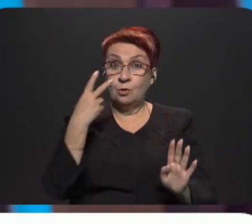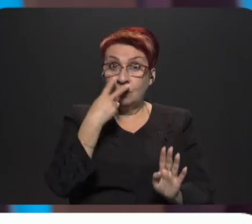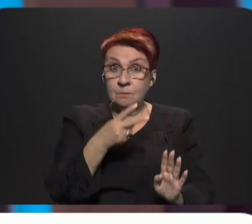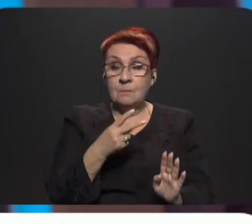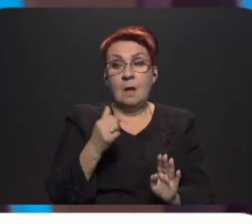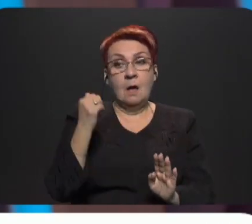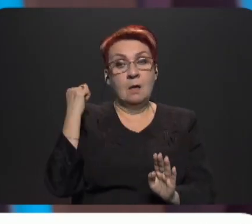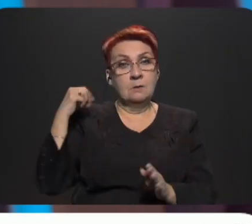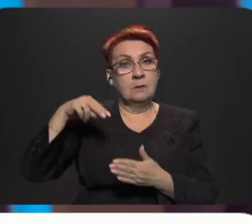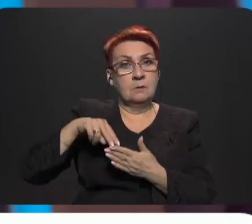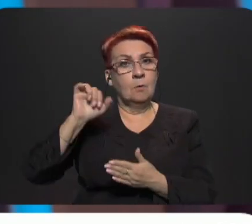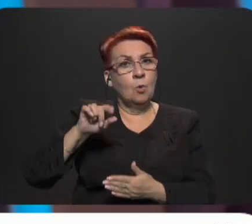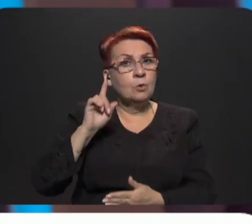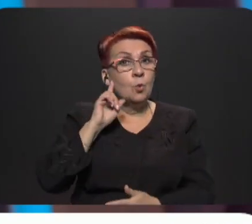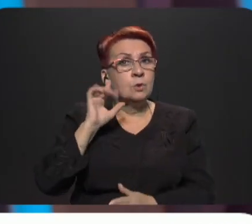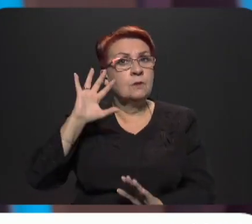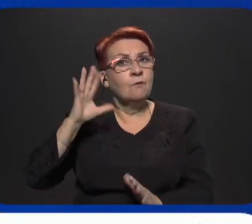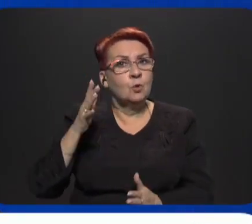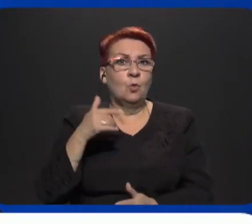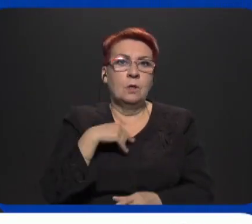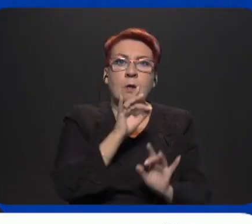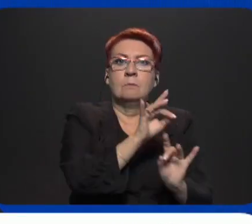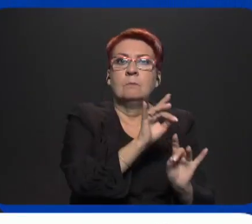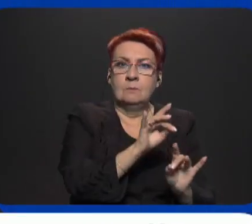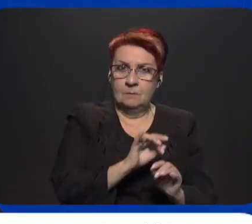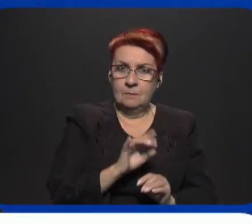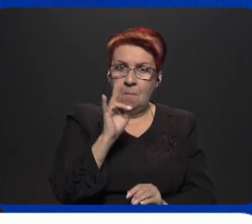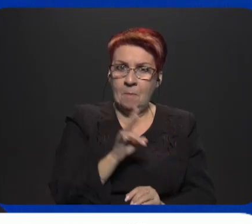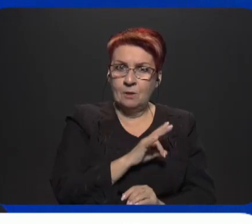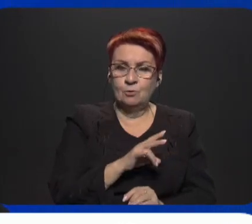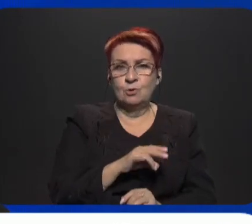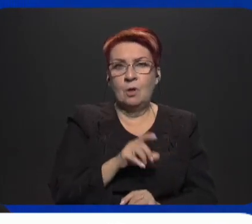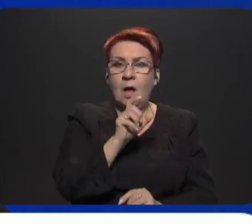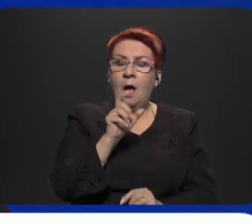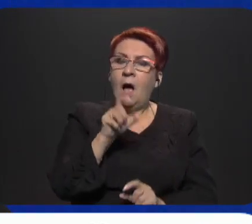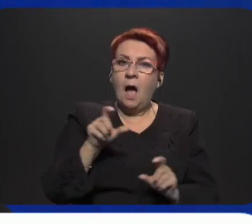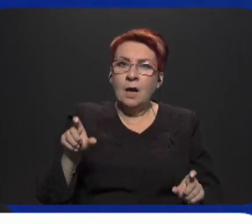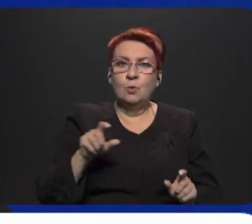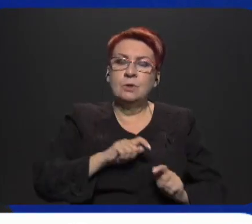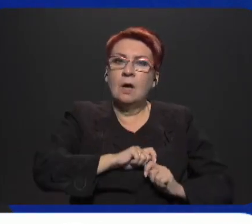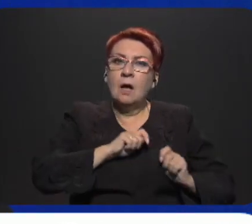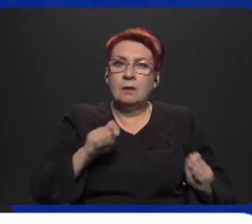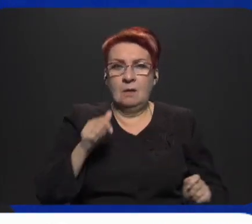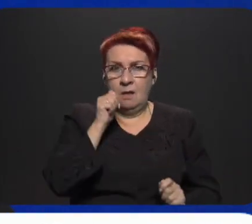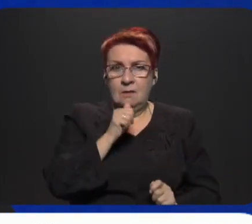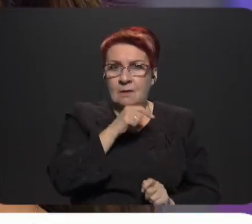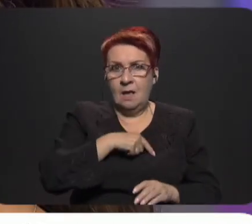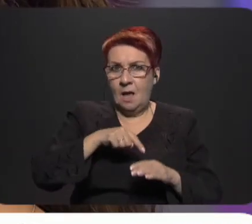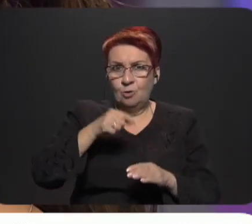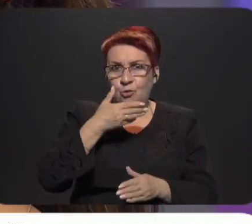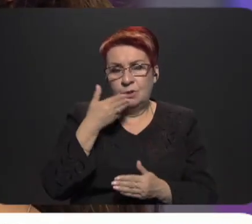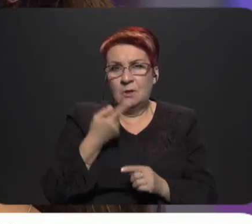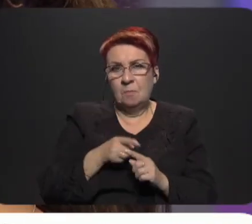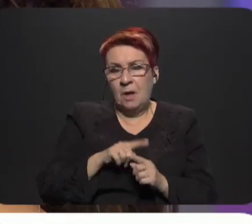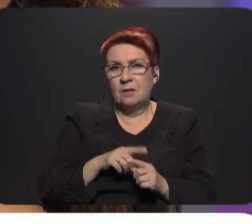сзади стоящие могут слышать то, что говорит батюшке человек. А люди ведь открывают Богу душу, нет ощущения тайны. Это меня